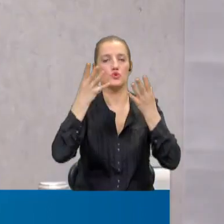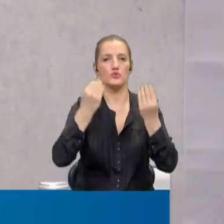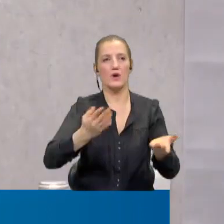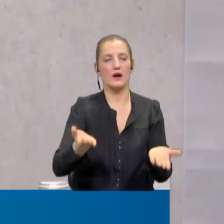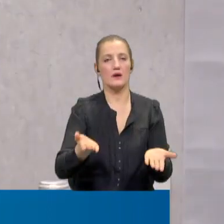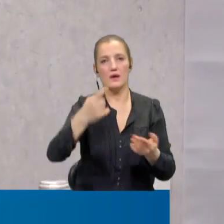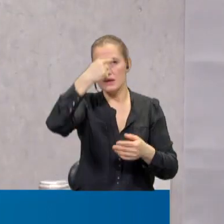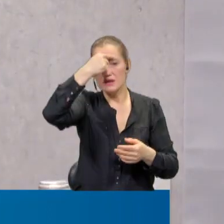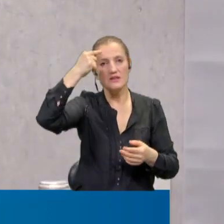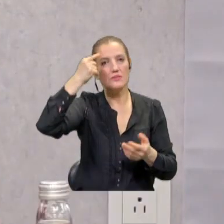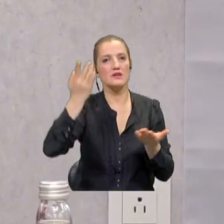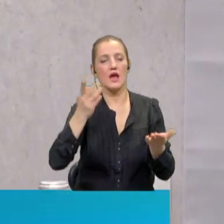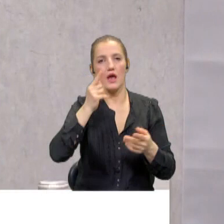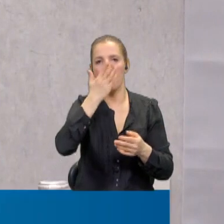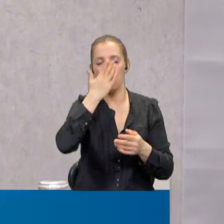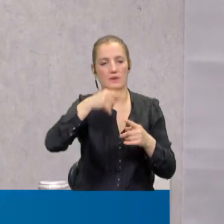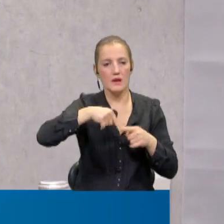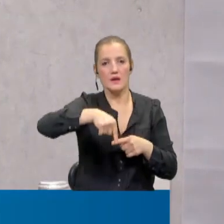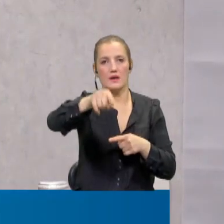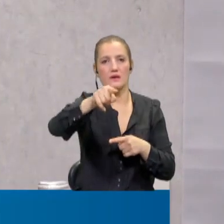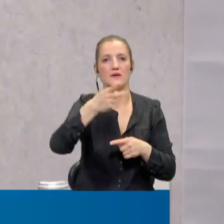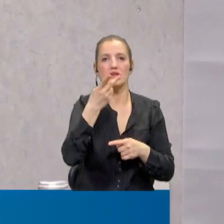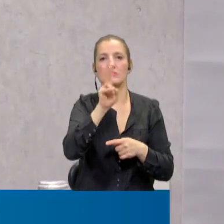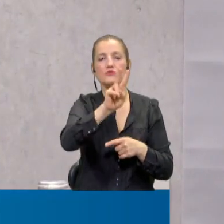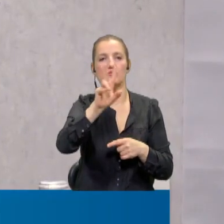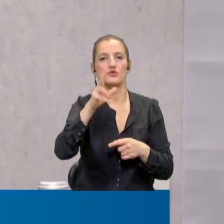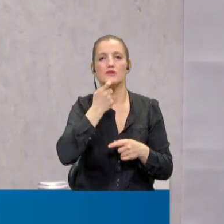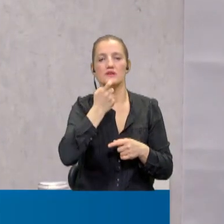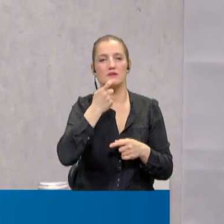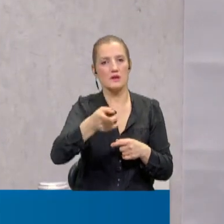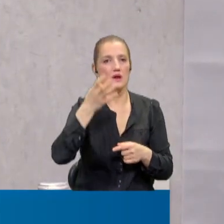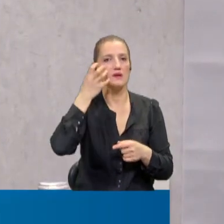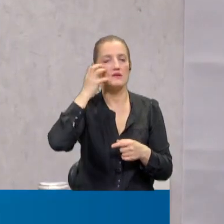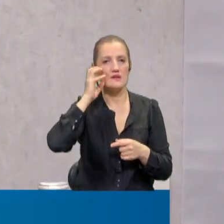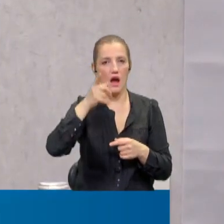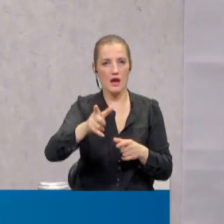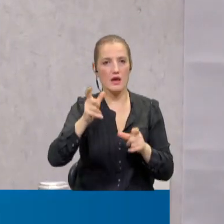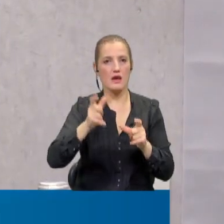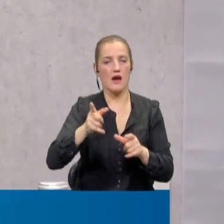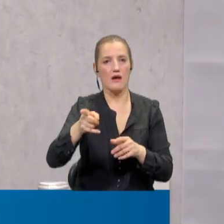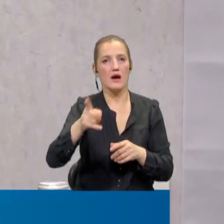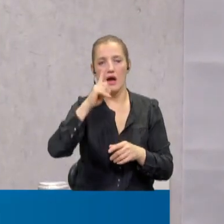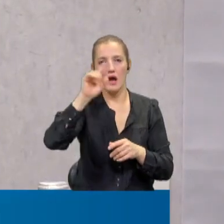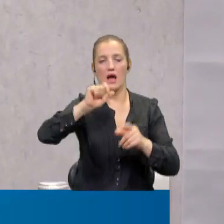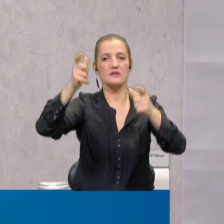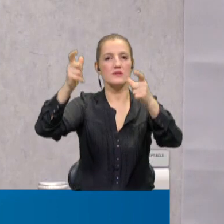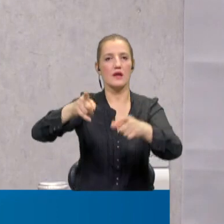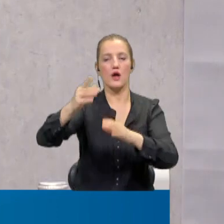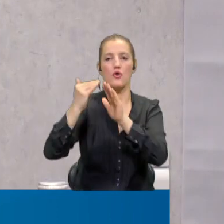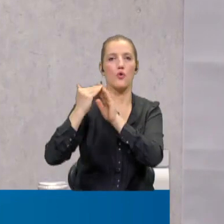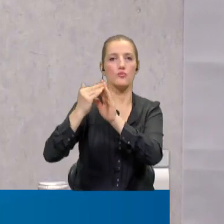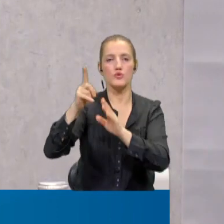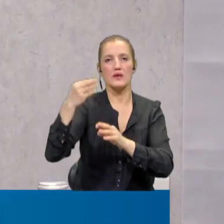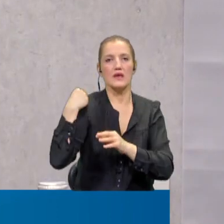Nasipse inşallah önümüzdeki yılın ilk çeyreğinde Sakarya gaz sahasına komşu yeni bir alanda